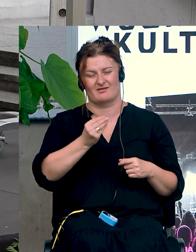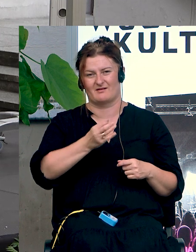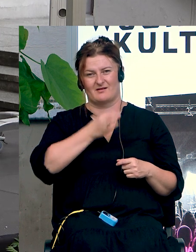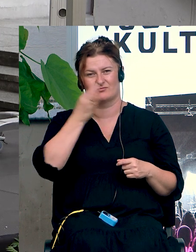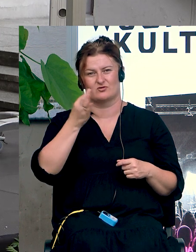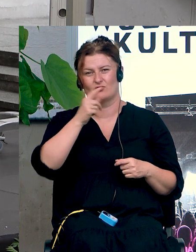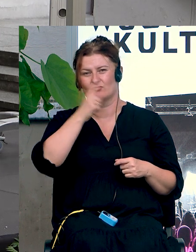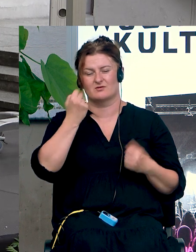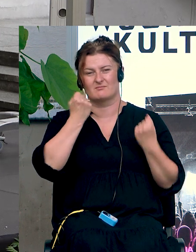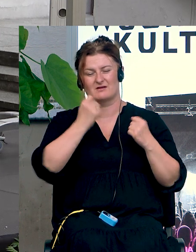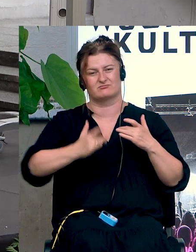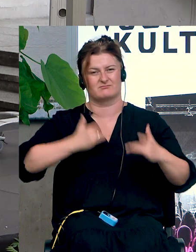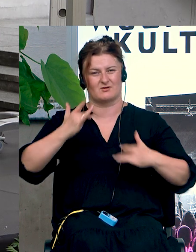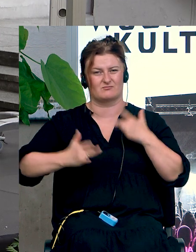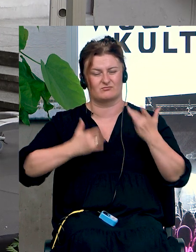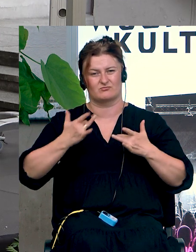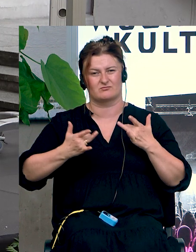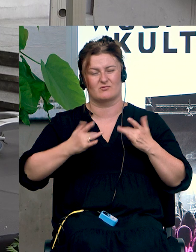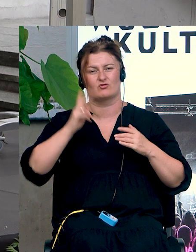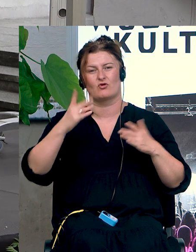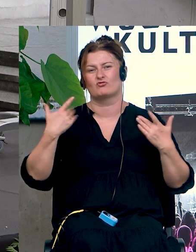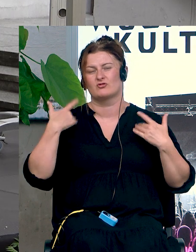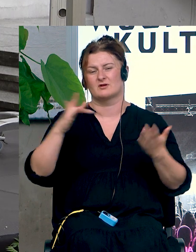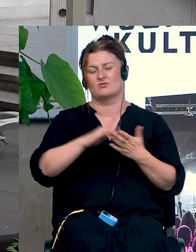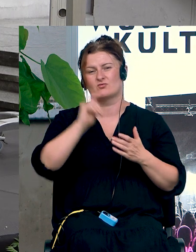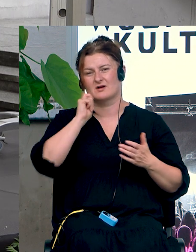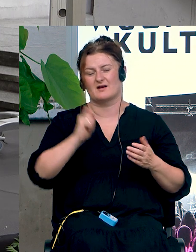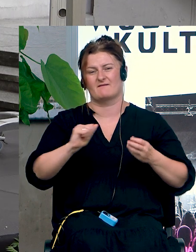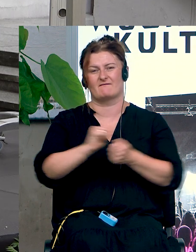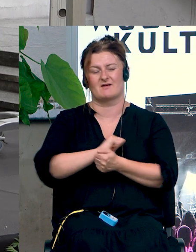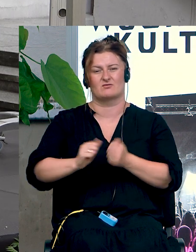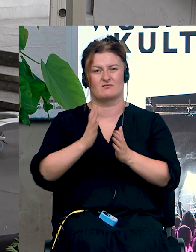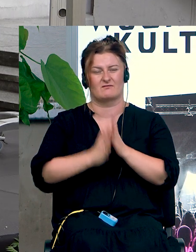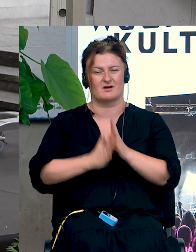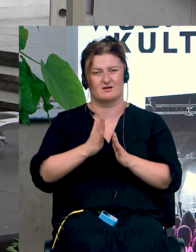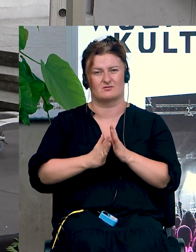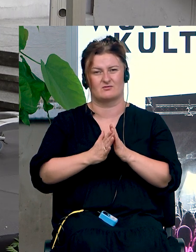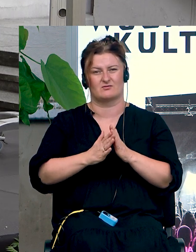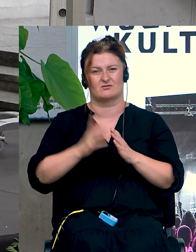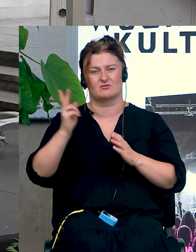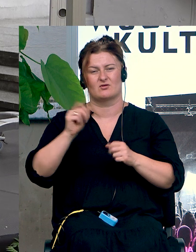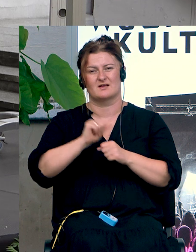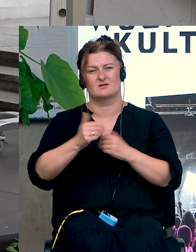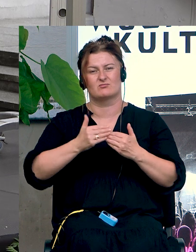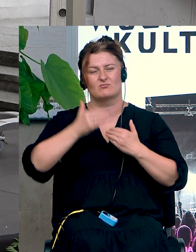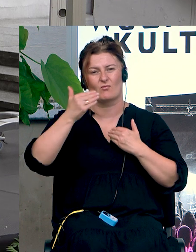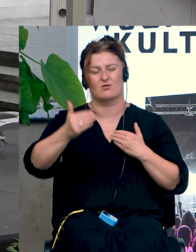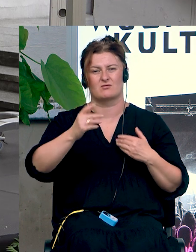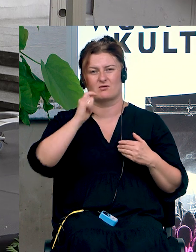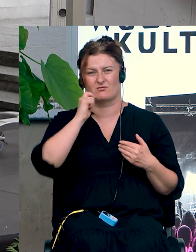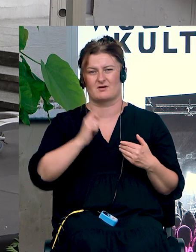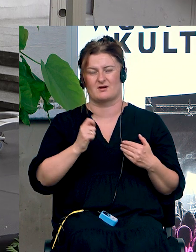хто живуть в Україні, ті, хто є на війні, ті, хто є поза Україною також. Це страшна злочинна